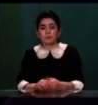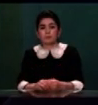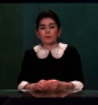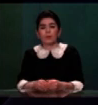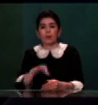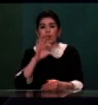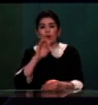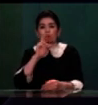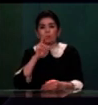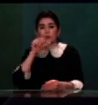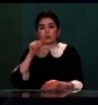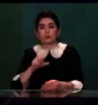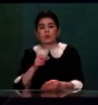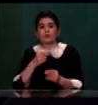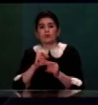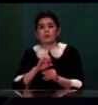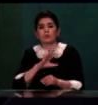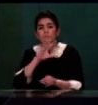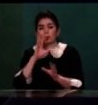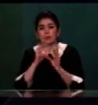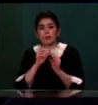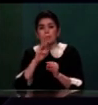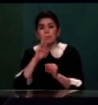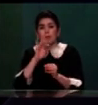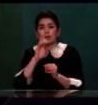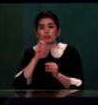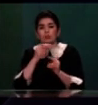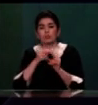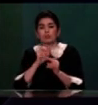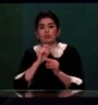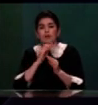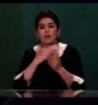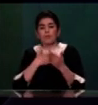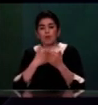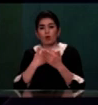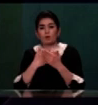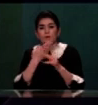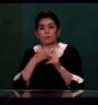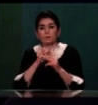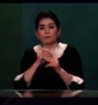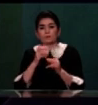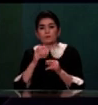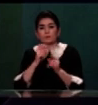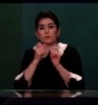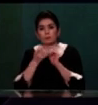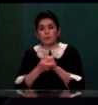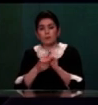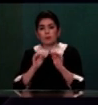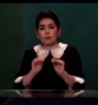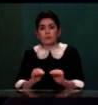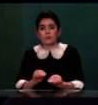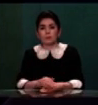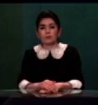va OK tugmasini bossak, barcha, demak, menyularimiz ishchi holatga, ya'ni faol holatga keladi.